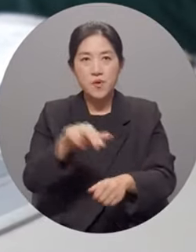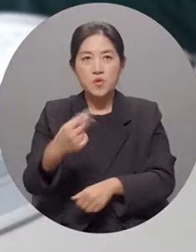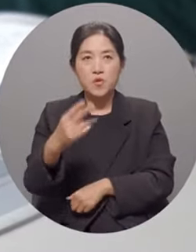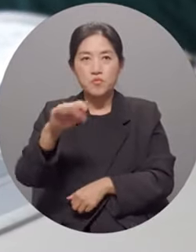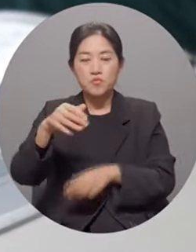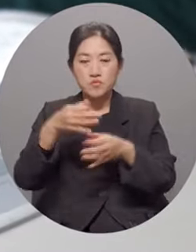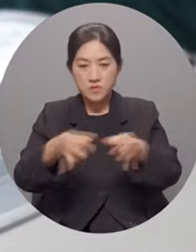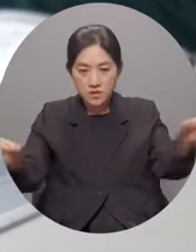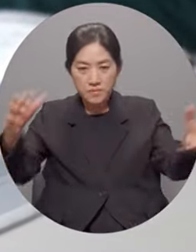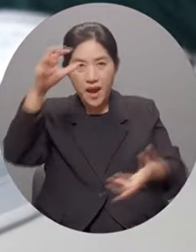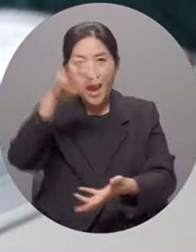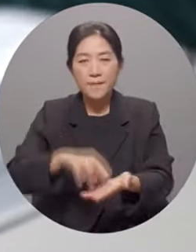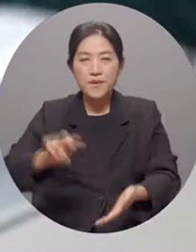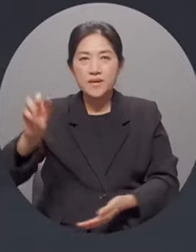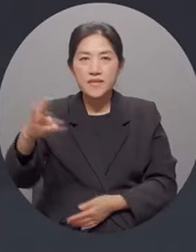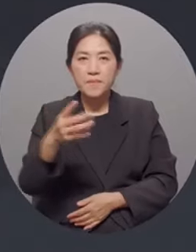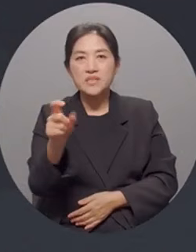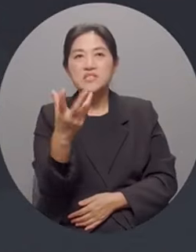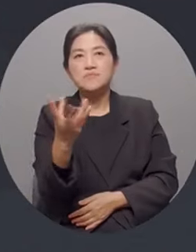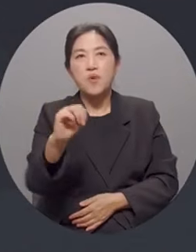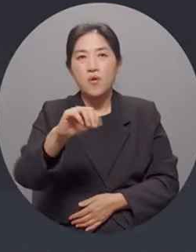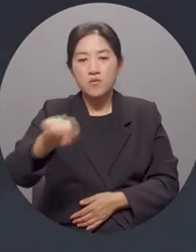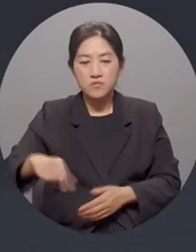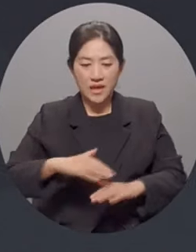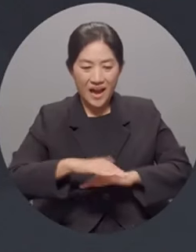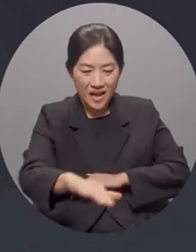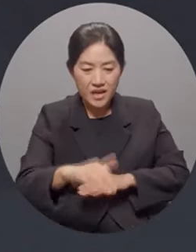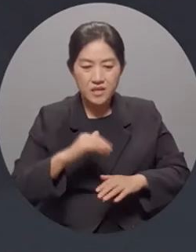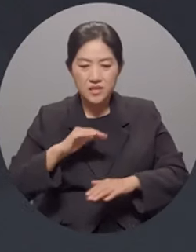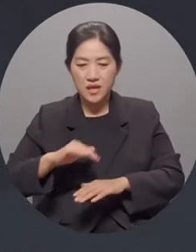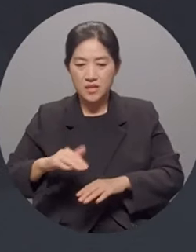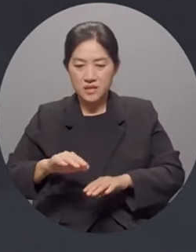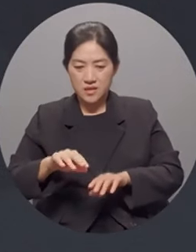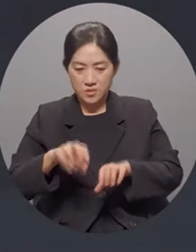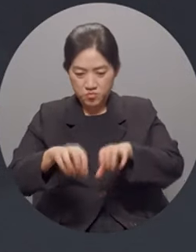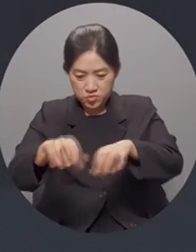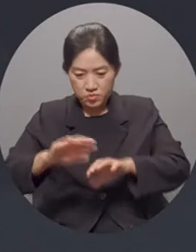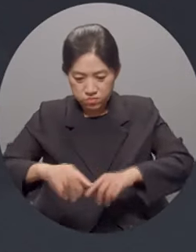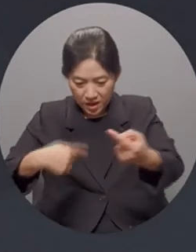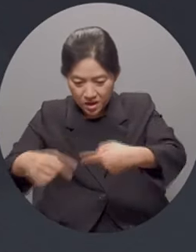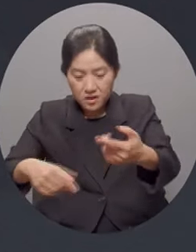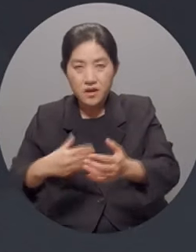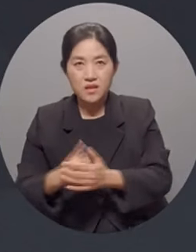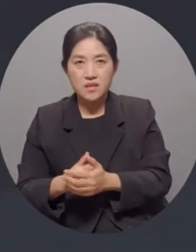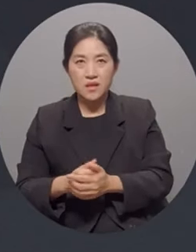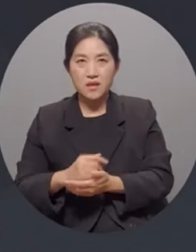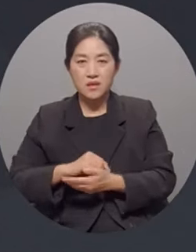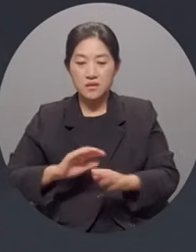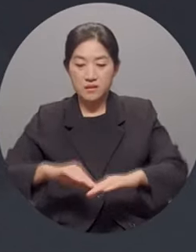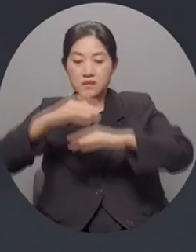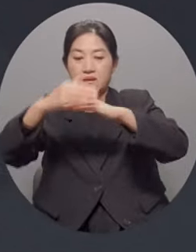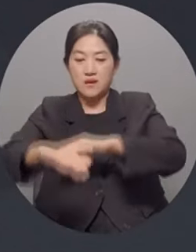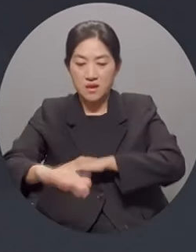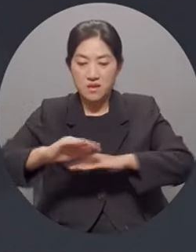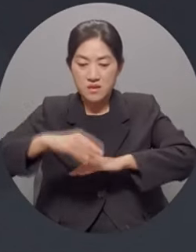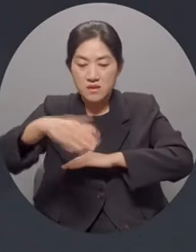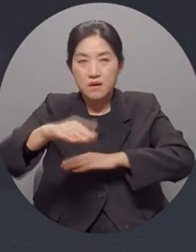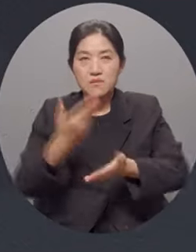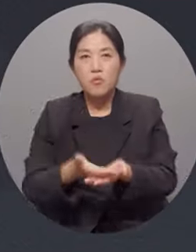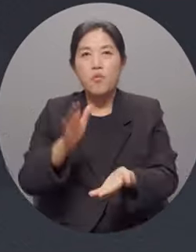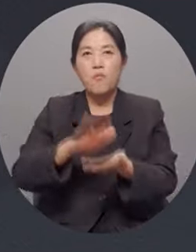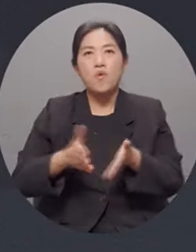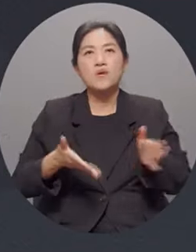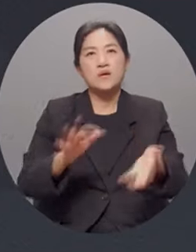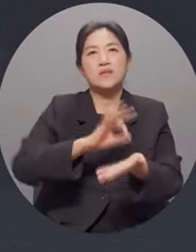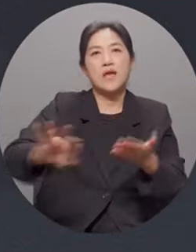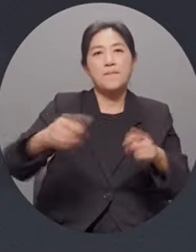총 310억 원. 그중 아스팔트와 보도블록 교체, 과속방지턱 정비 등을 비롯한 도로 정비에 절반